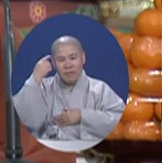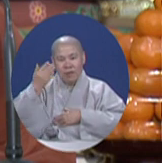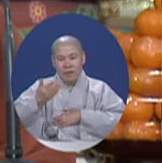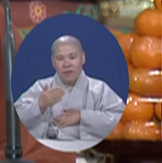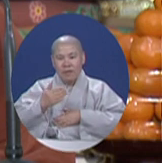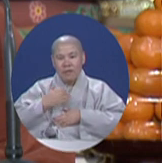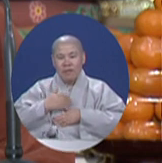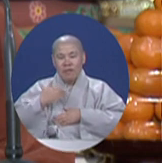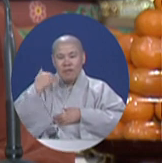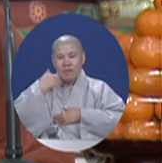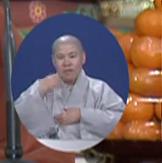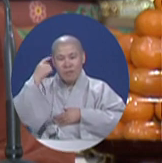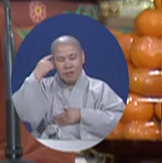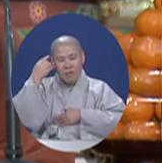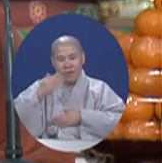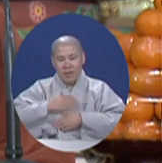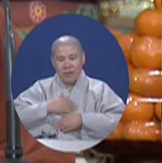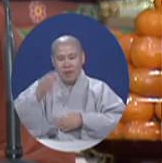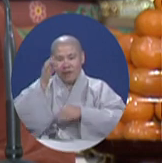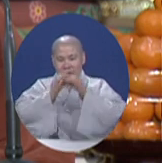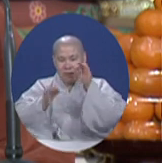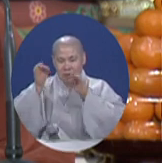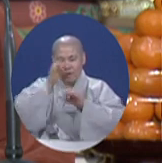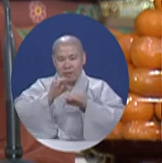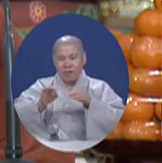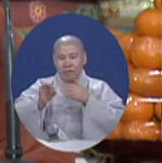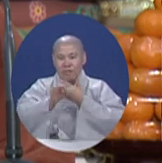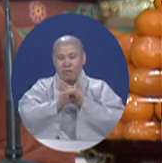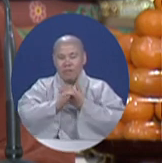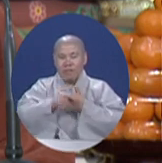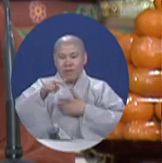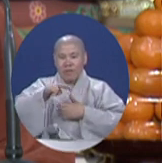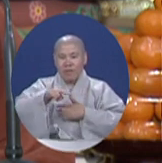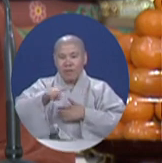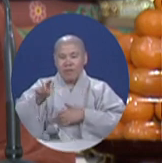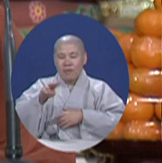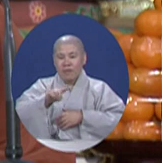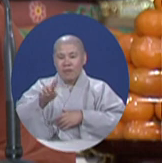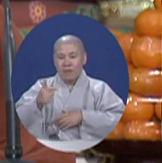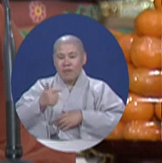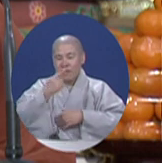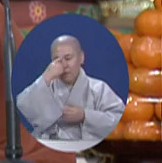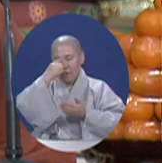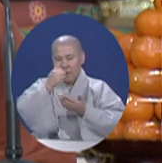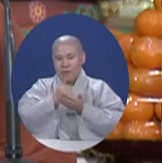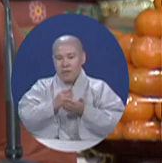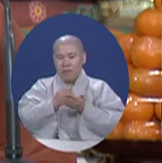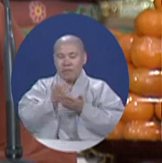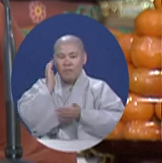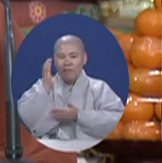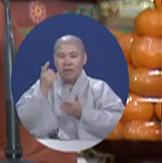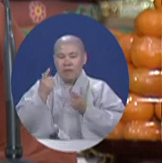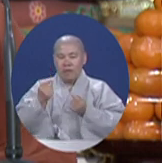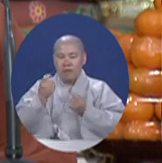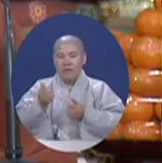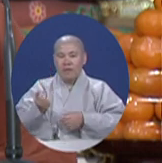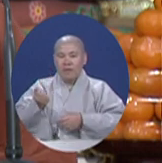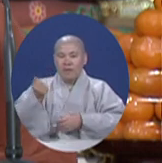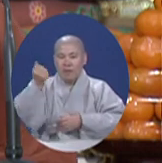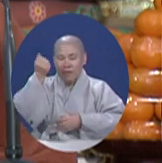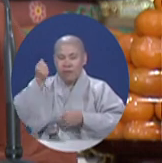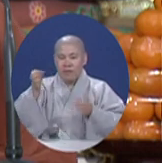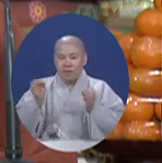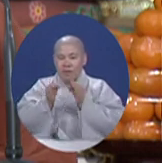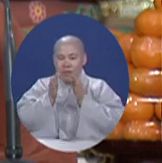나는 누구냐 이거. 이 나를 하나 찾으면 아까 서산 스님 직집법문에서 손 하나 드는 이